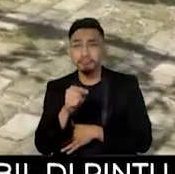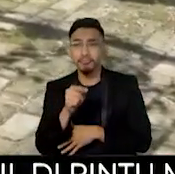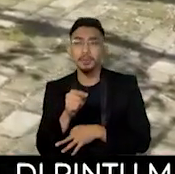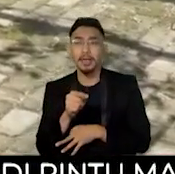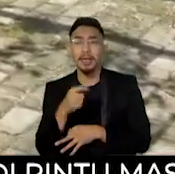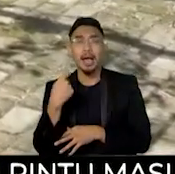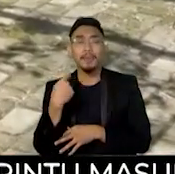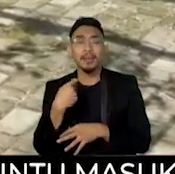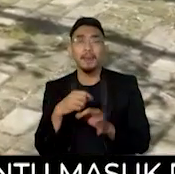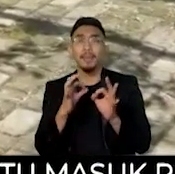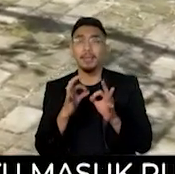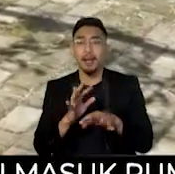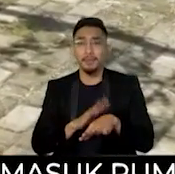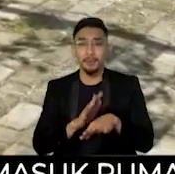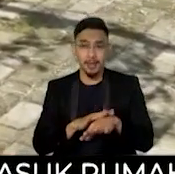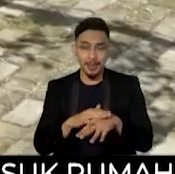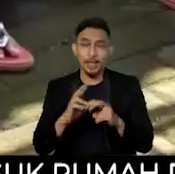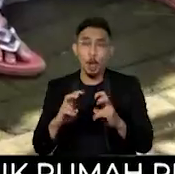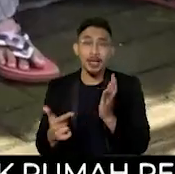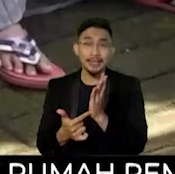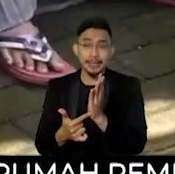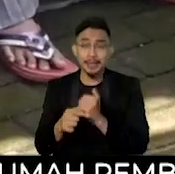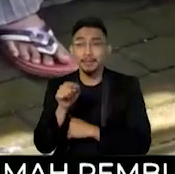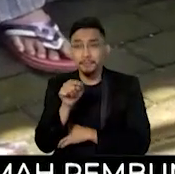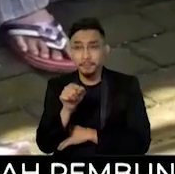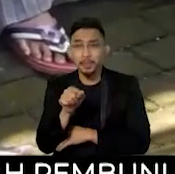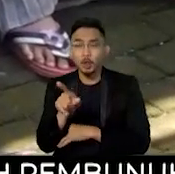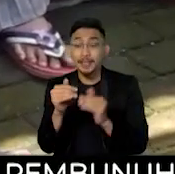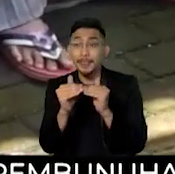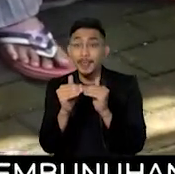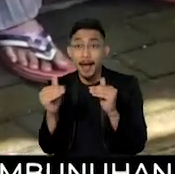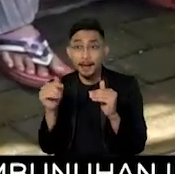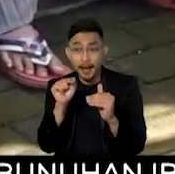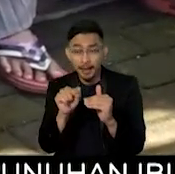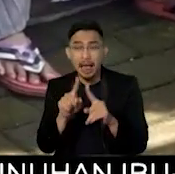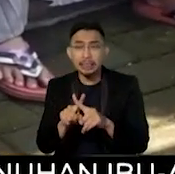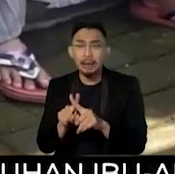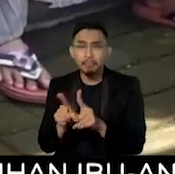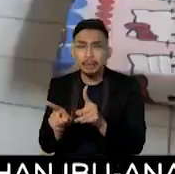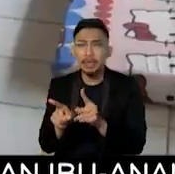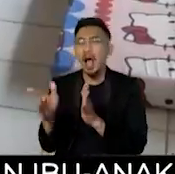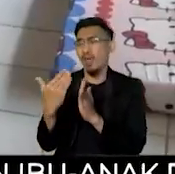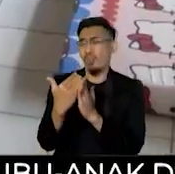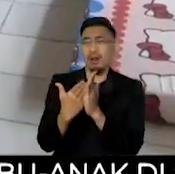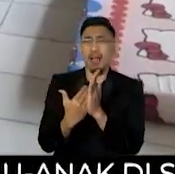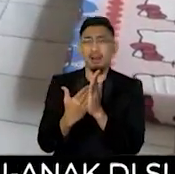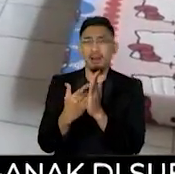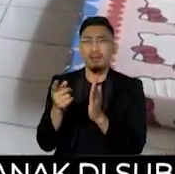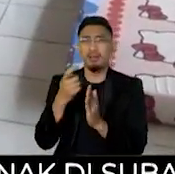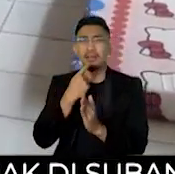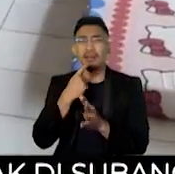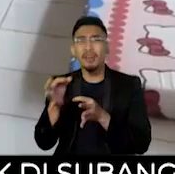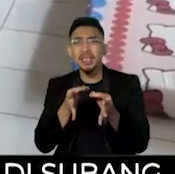standarisasi yang dilakukan, tentu saja kami pun mengkritik dashboard tersebut karena terlalu fokus kepada sarana dan juga